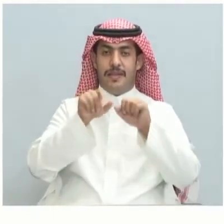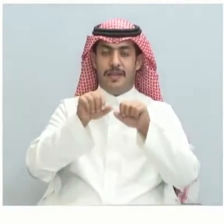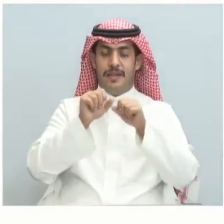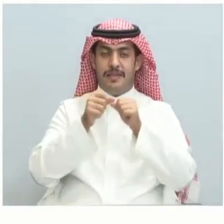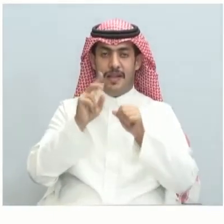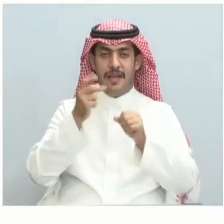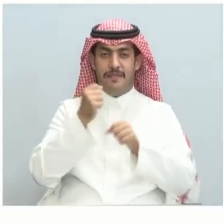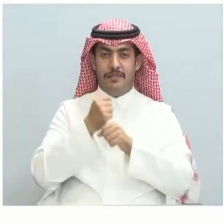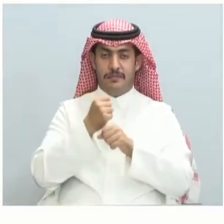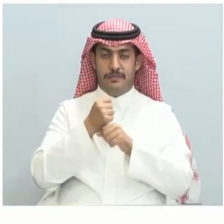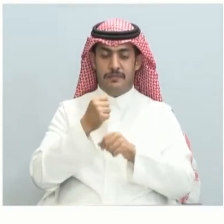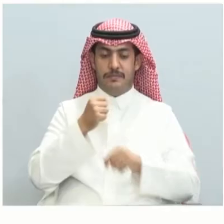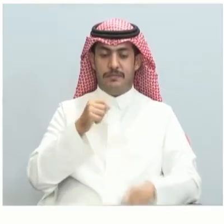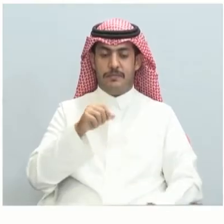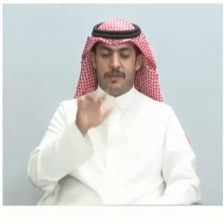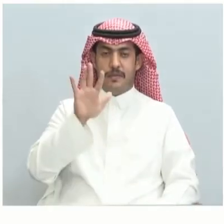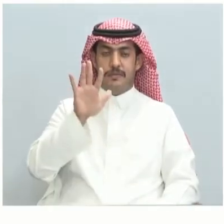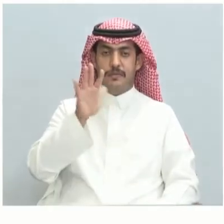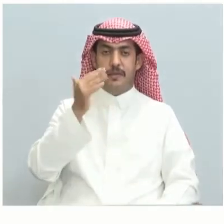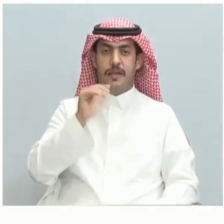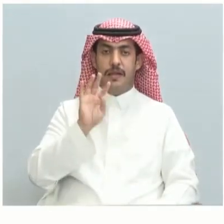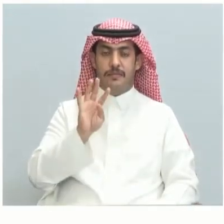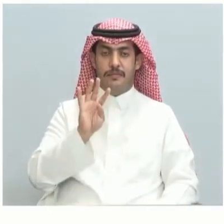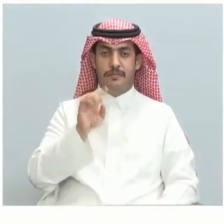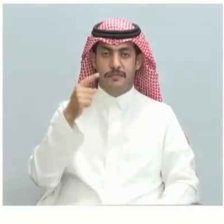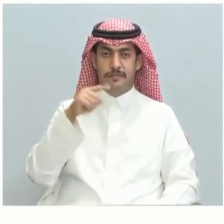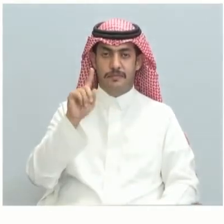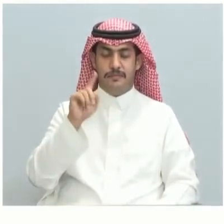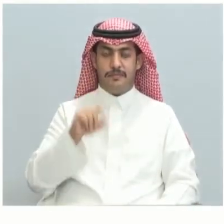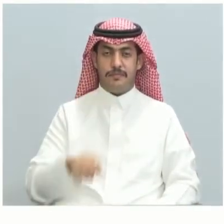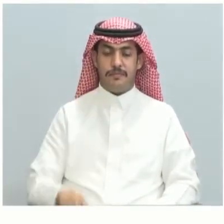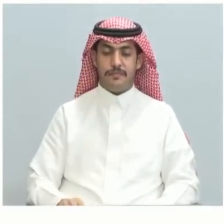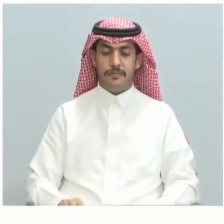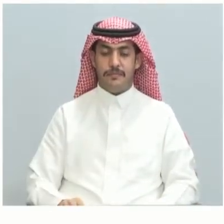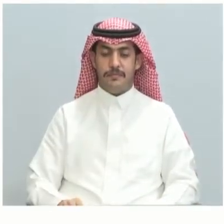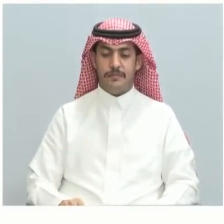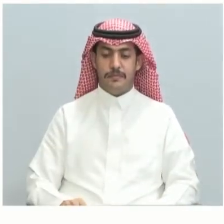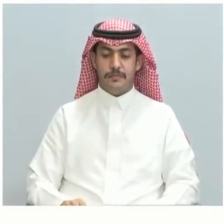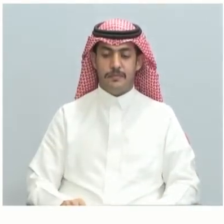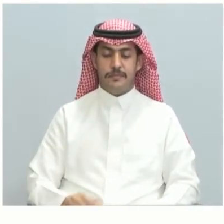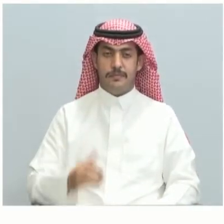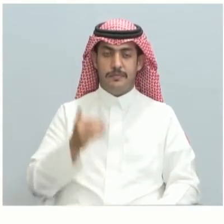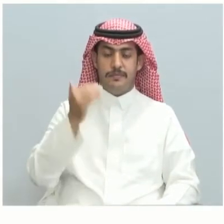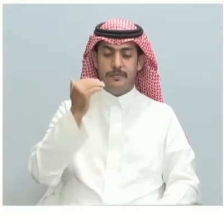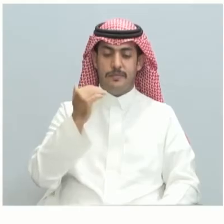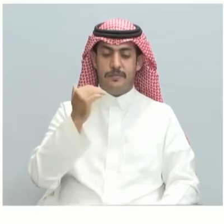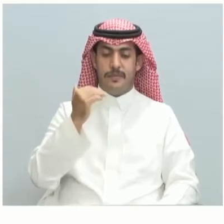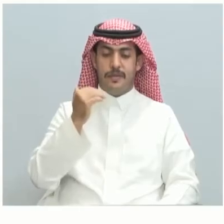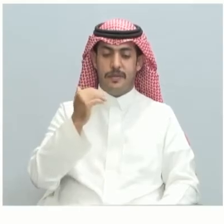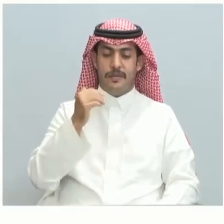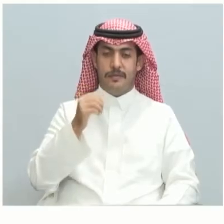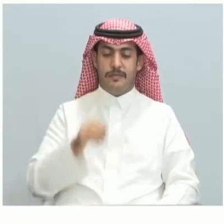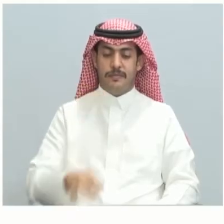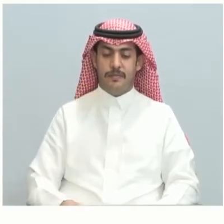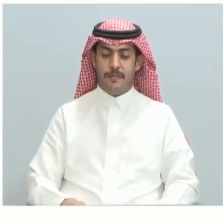كسر غير فعليه بناتي خمسه على اربعه صح ولا لا بارك الله فيكم كذلك عفوا كسر غير فعلي